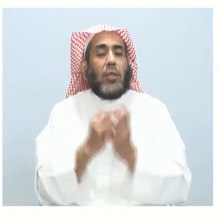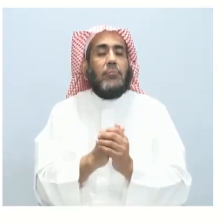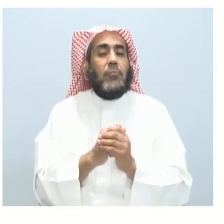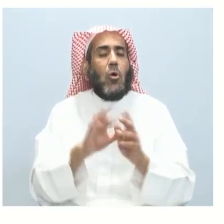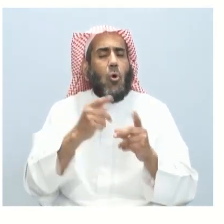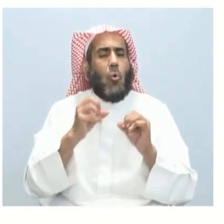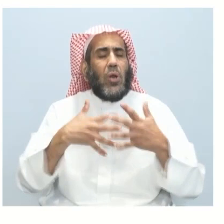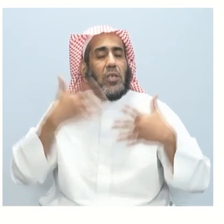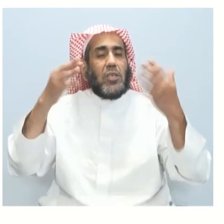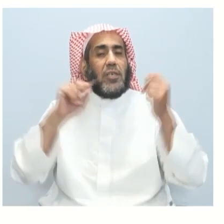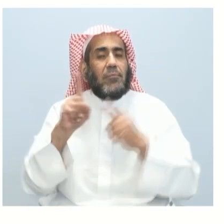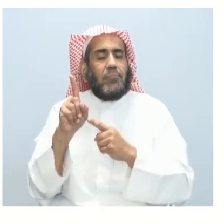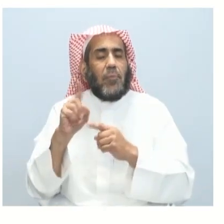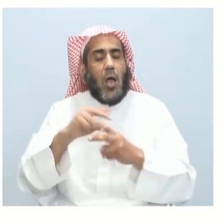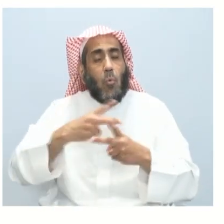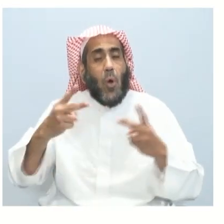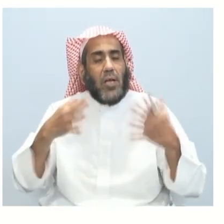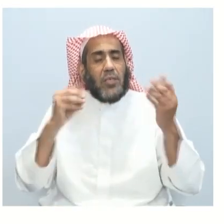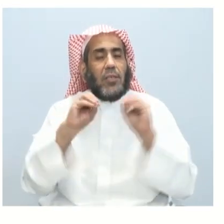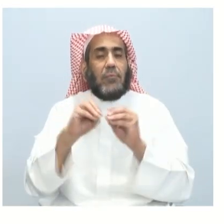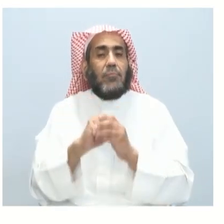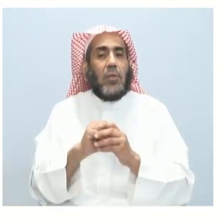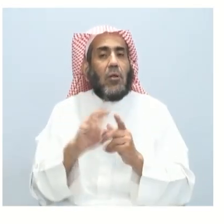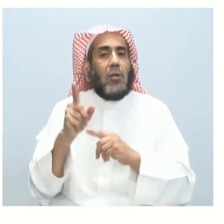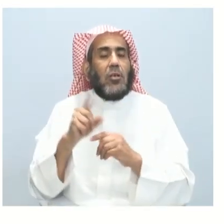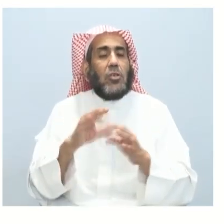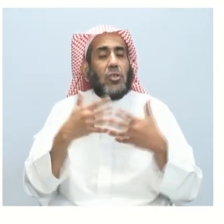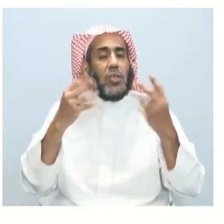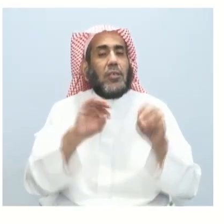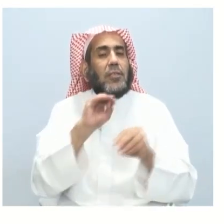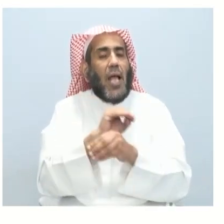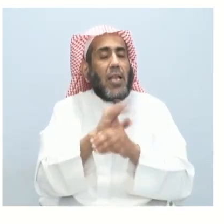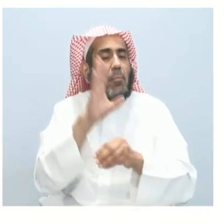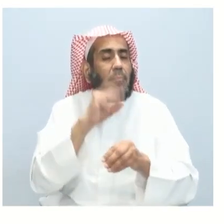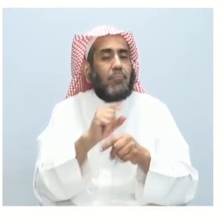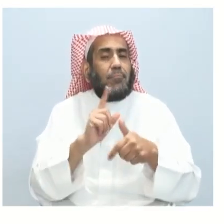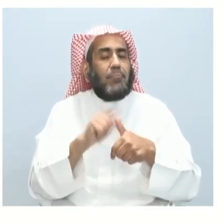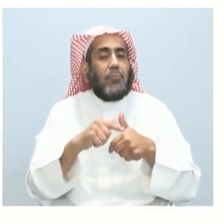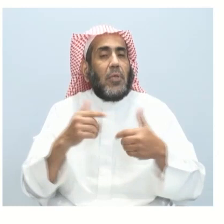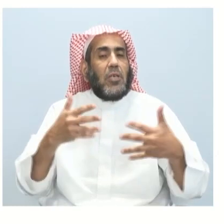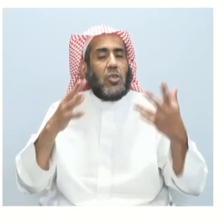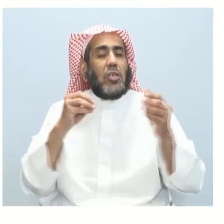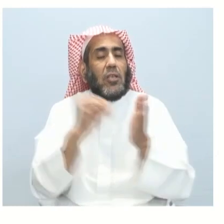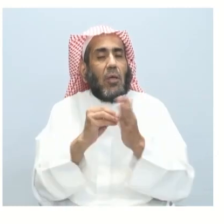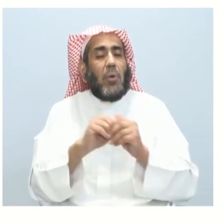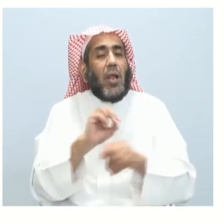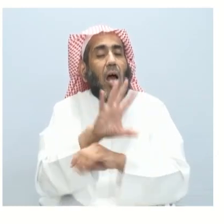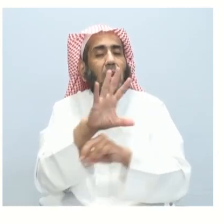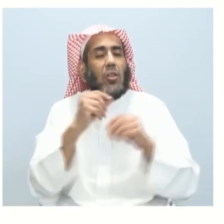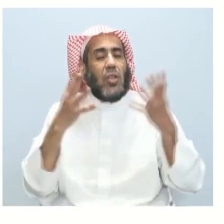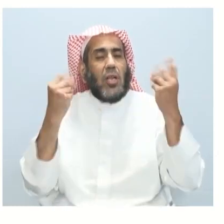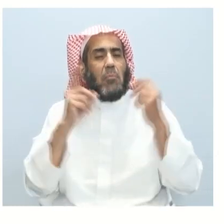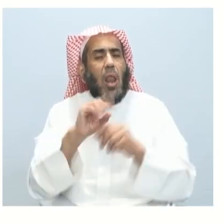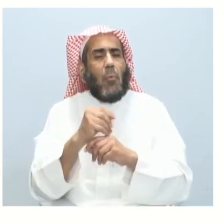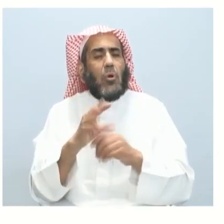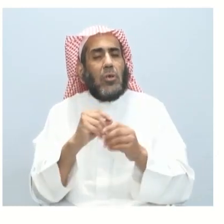والشعر عند الامر طبعا انواع الشعر اللي تحدثنا عنه وعرفنا ان هناك شعر تعليمي وطبعا شعر تضمن عرض علم من العلوم بعضهم لم